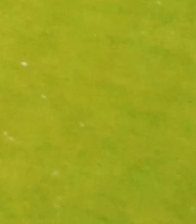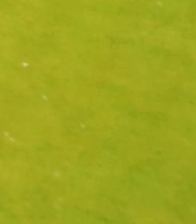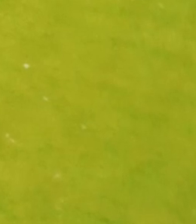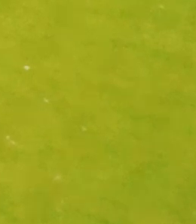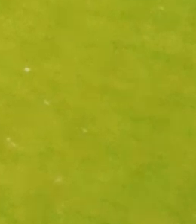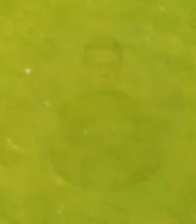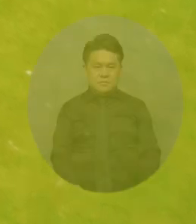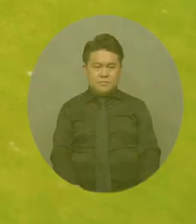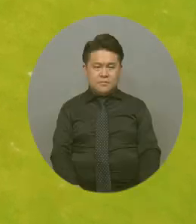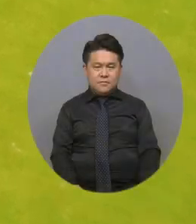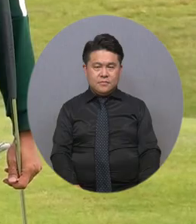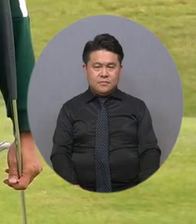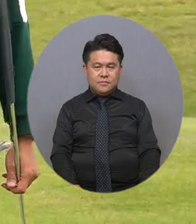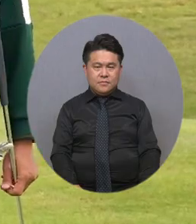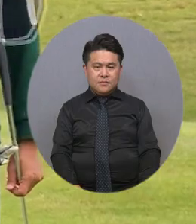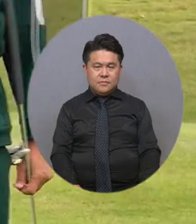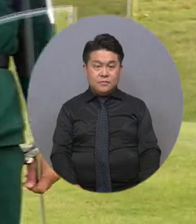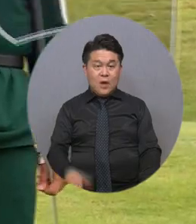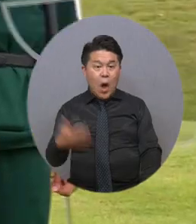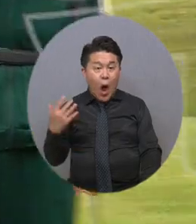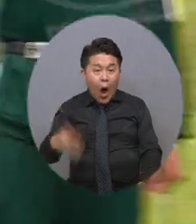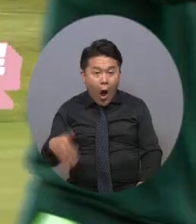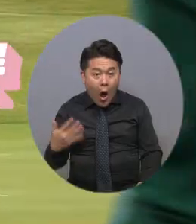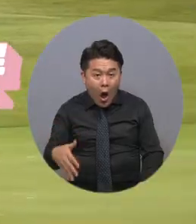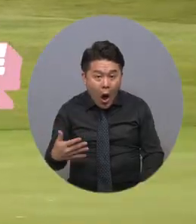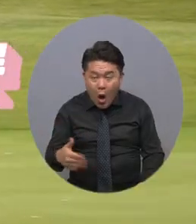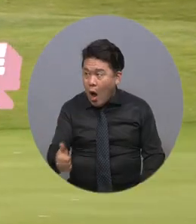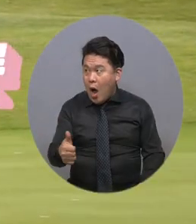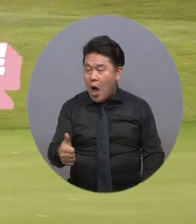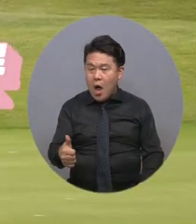좋다. 좋다. 오.